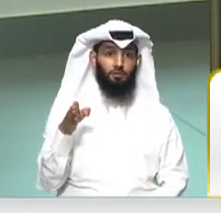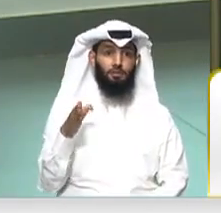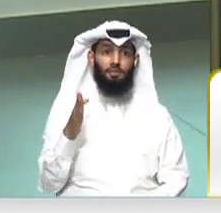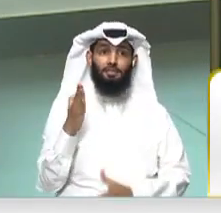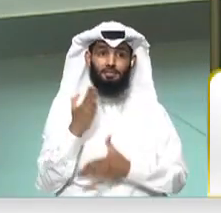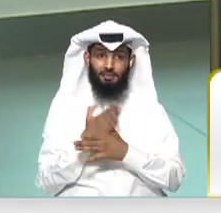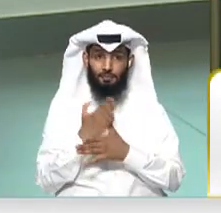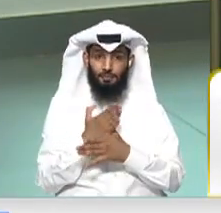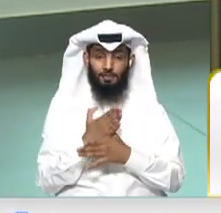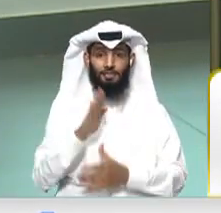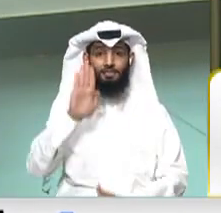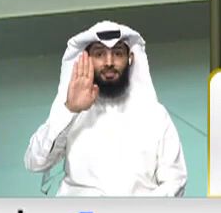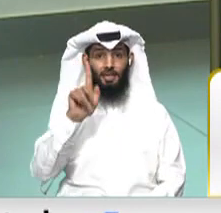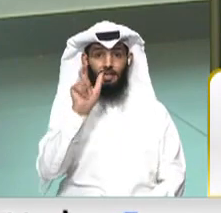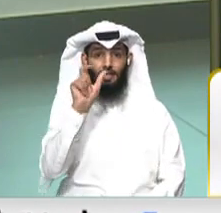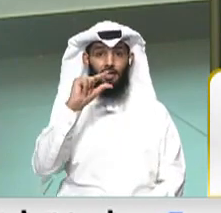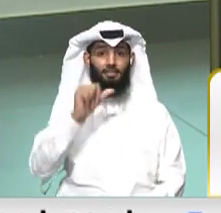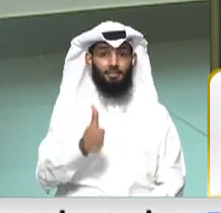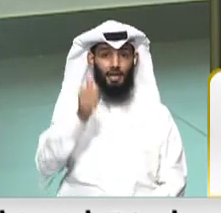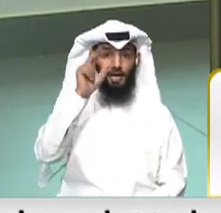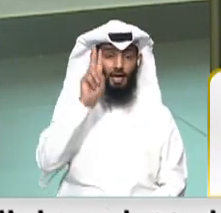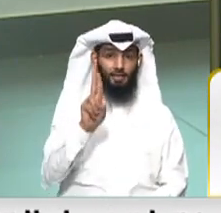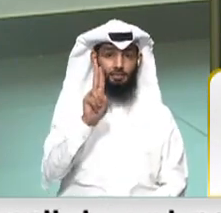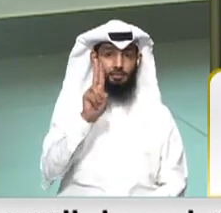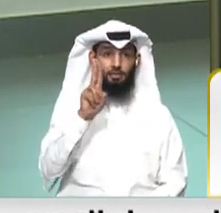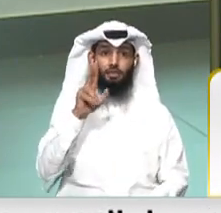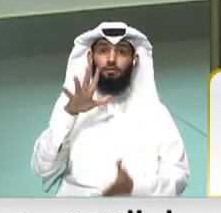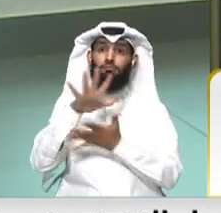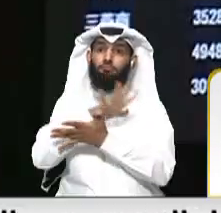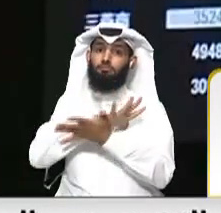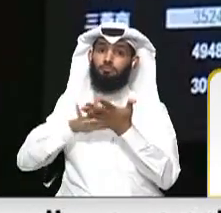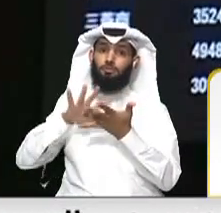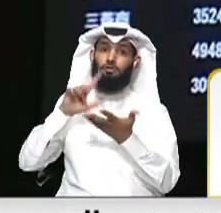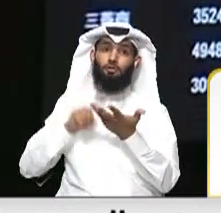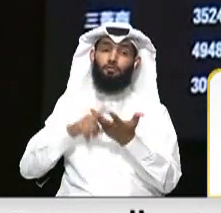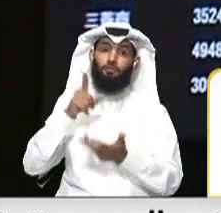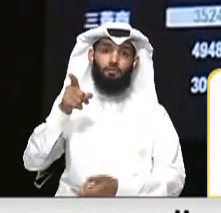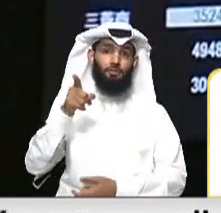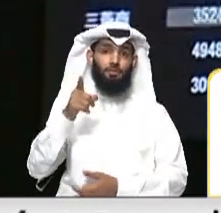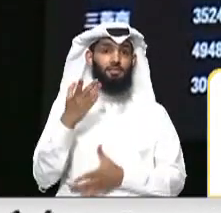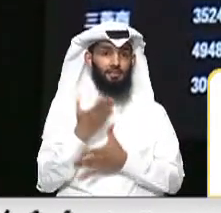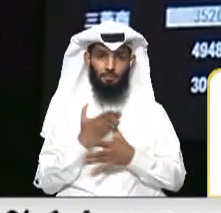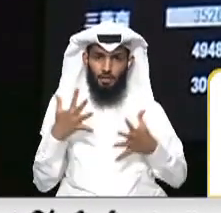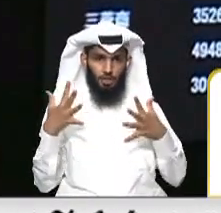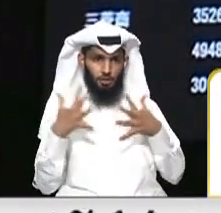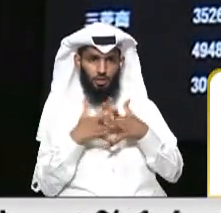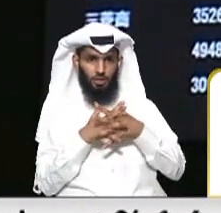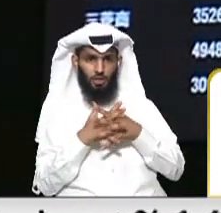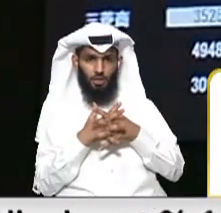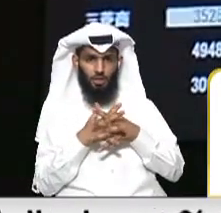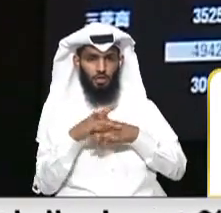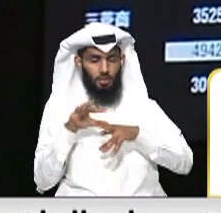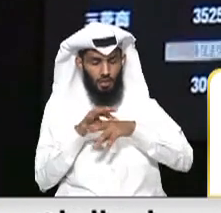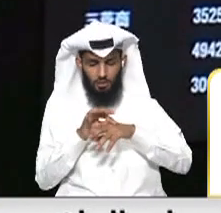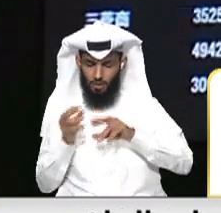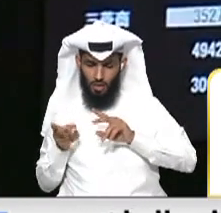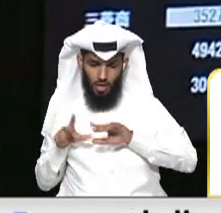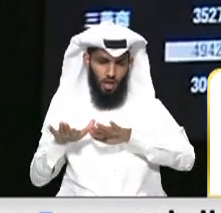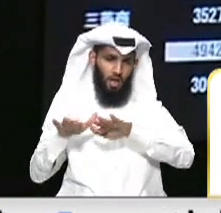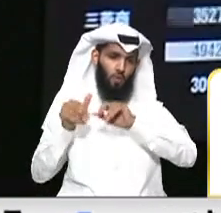للسندات ستتوجه الشركات إلى هذا المنتج المالي. اثنين، بالنسبة للمستثمر